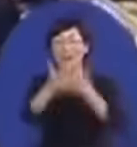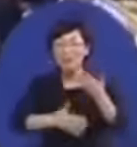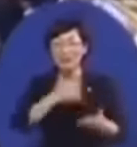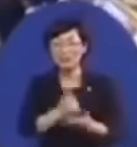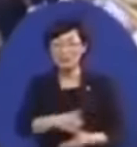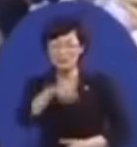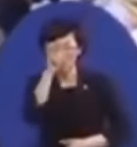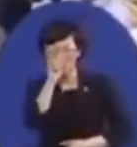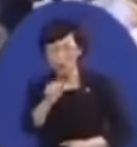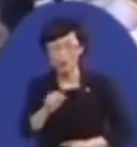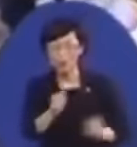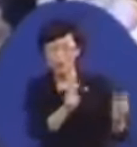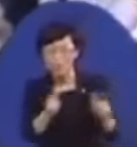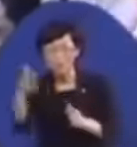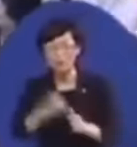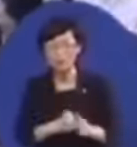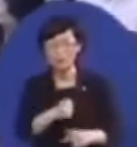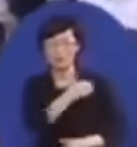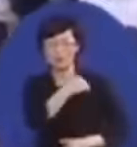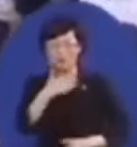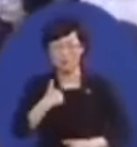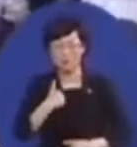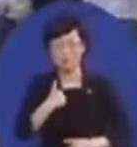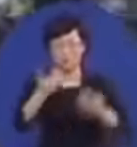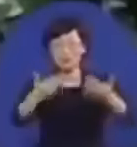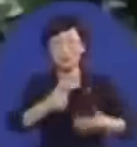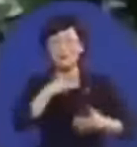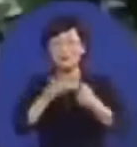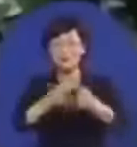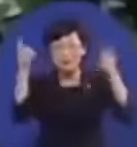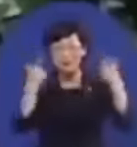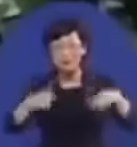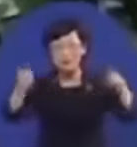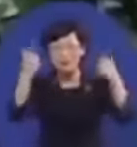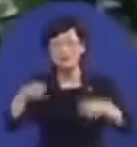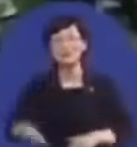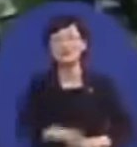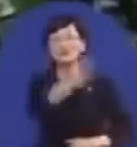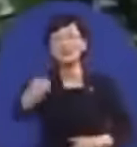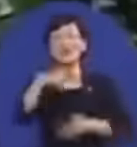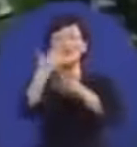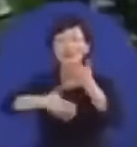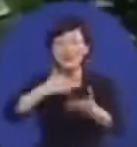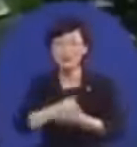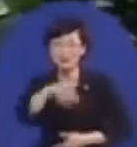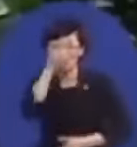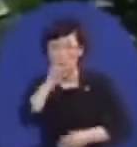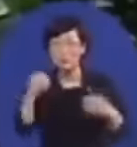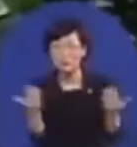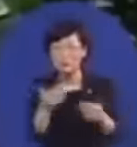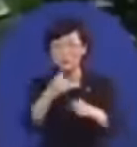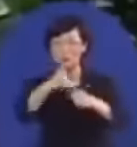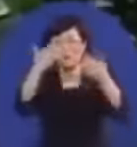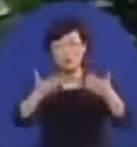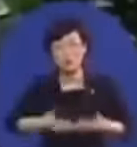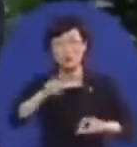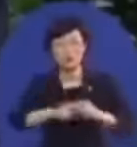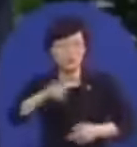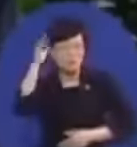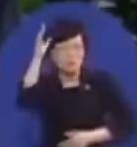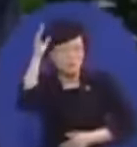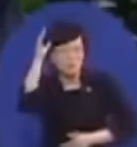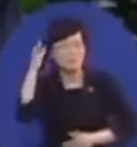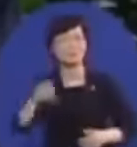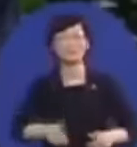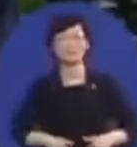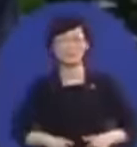하나님은 좋은 것으로 우리 소원을 만족하기를 원하시기 때문에 항상 우리는 하나님이 좋은 일을 만들어 주실 것을 기대해야 되는